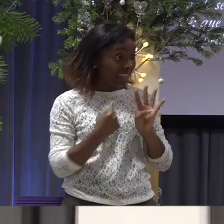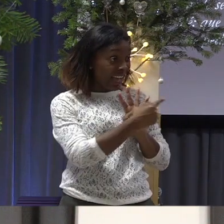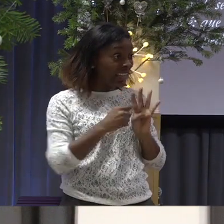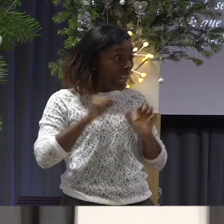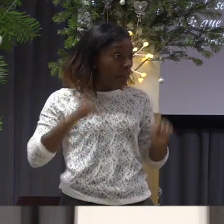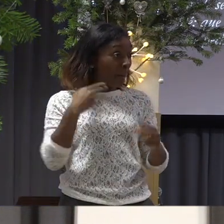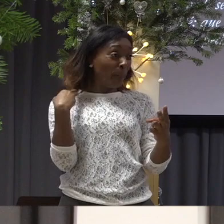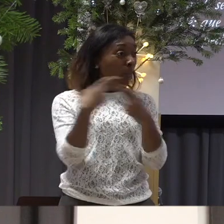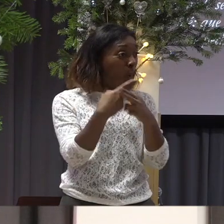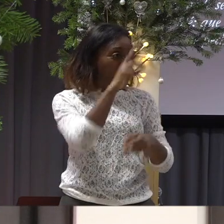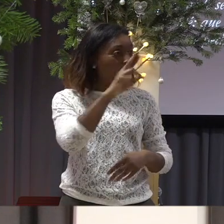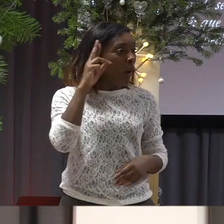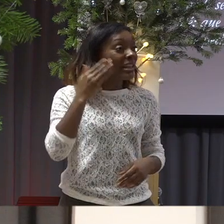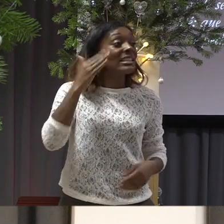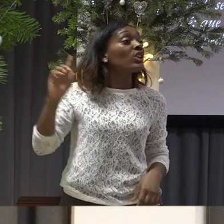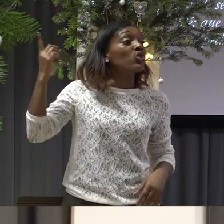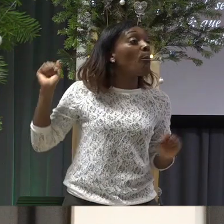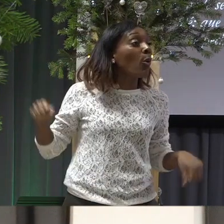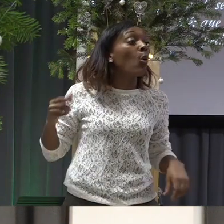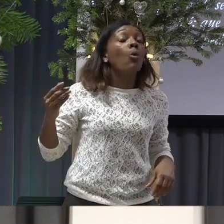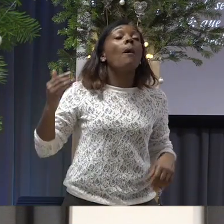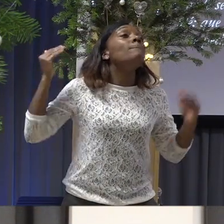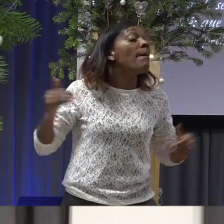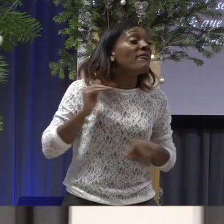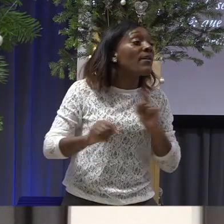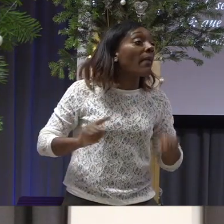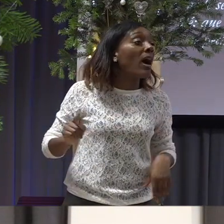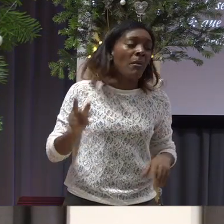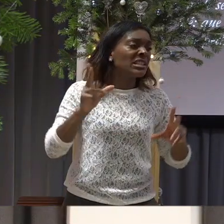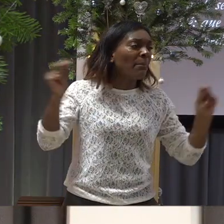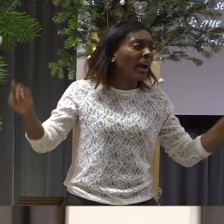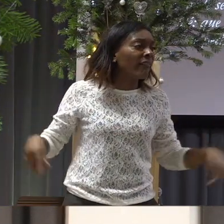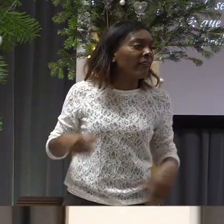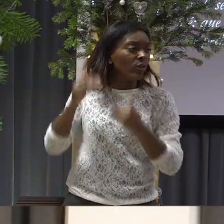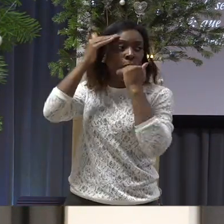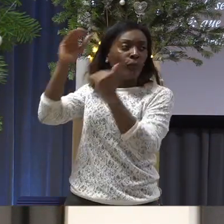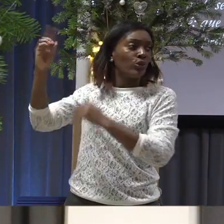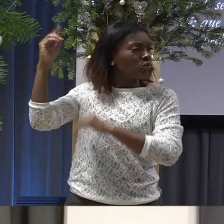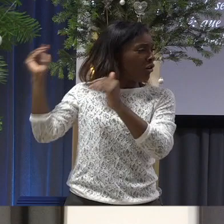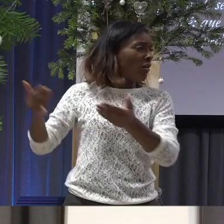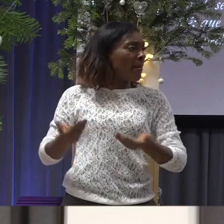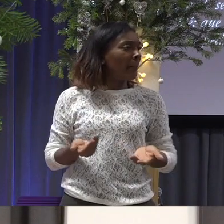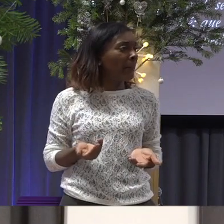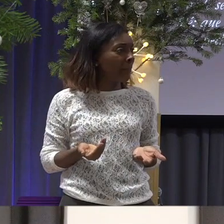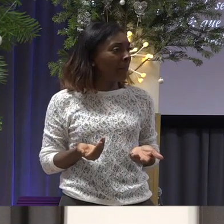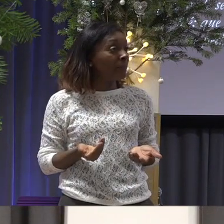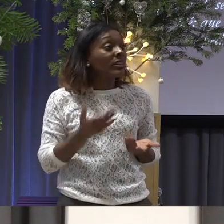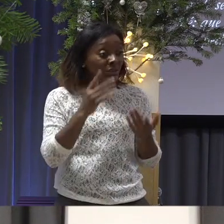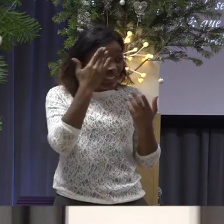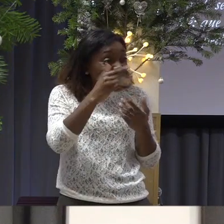peut ou Dieu ne peut pas. Mais ça ne modifie pas la nature de Dieu. Et quand ils sont rentrés dans la